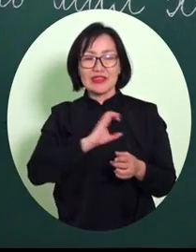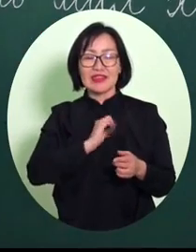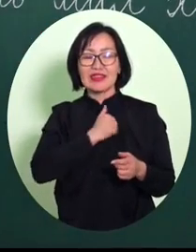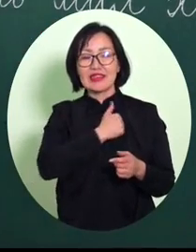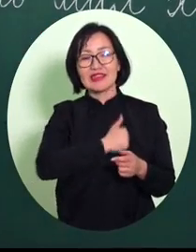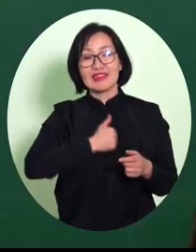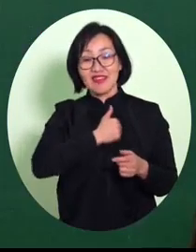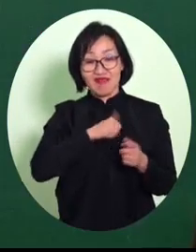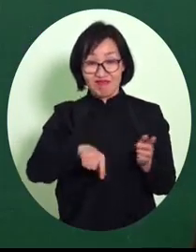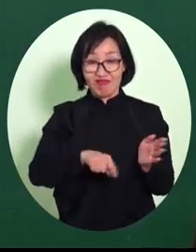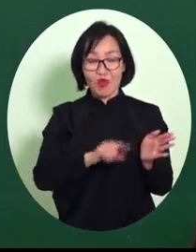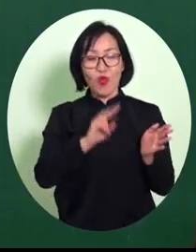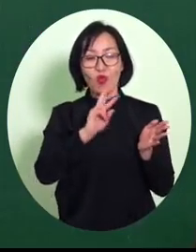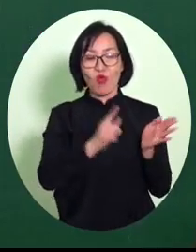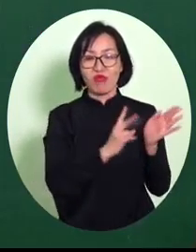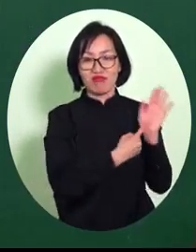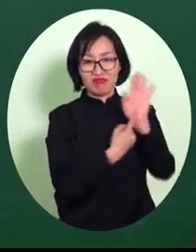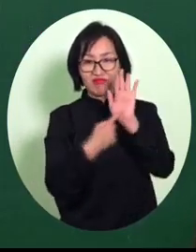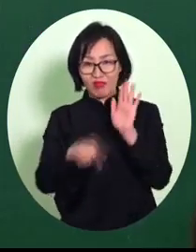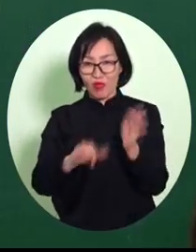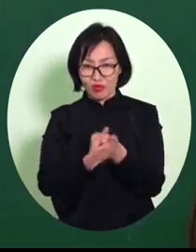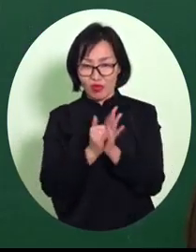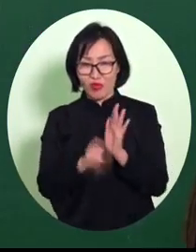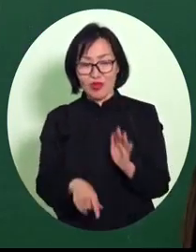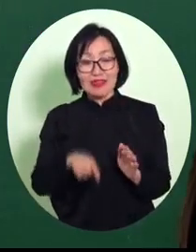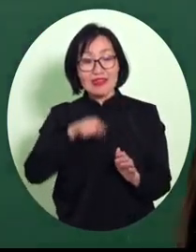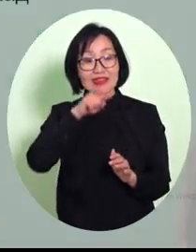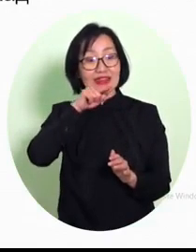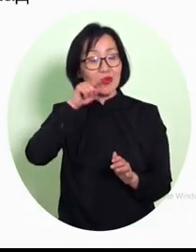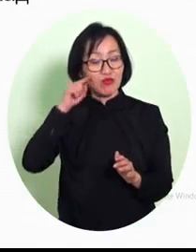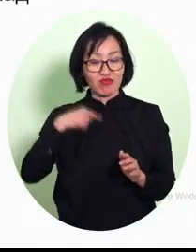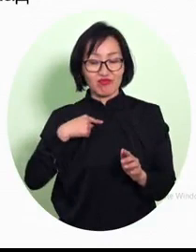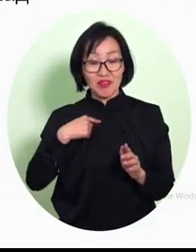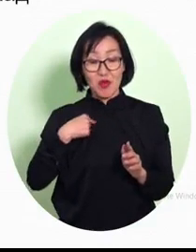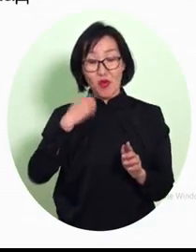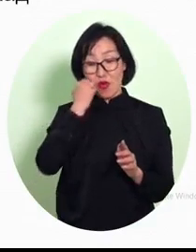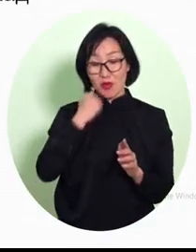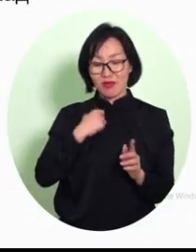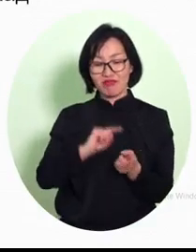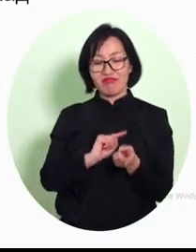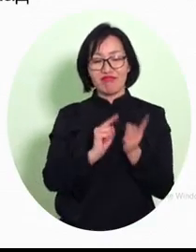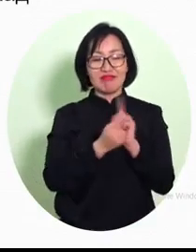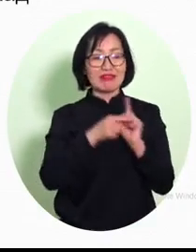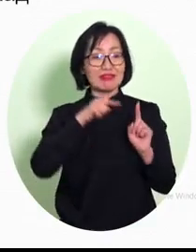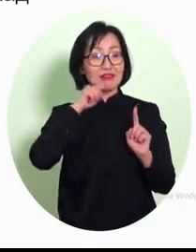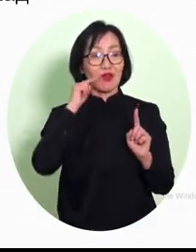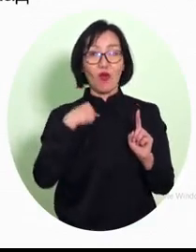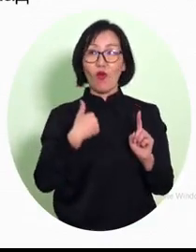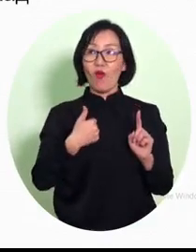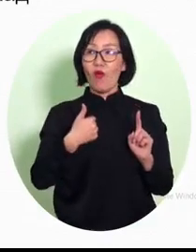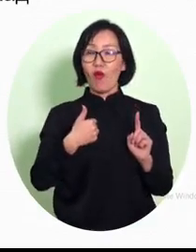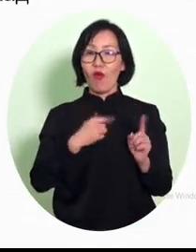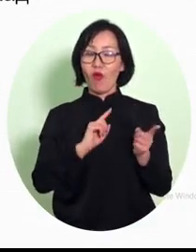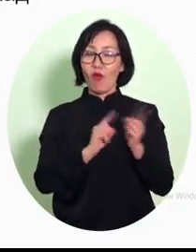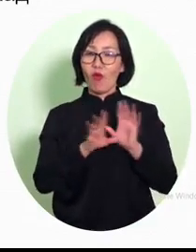хануун тэнгэр гэсэн санааг үгээр гаргаж ирсэн юм байна. За залуу болсон шиг санана гэсэн байгаа тийм ээ. Залуу болсон